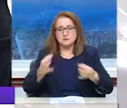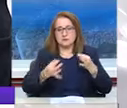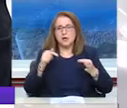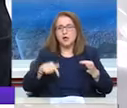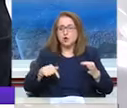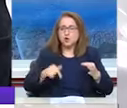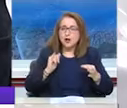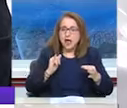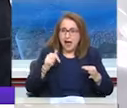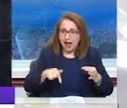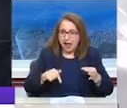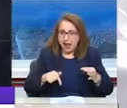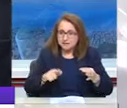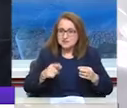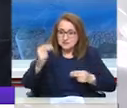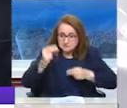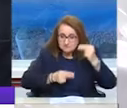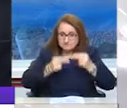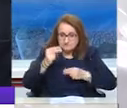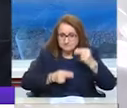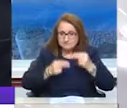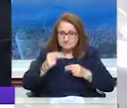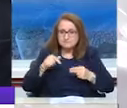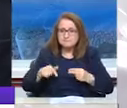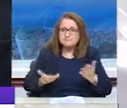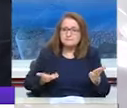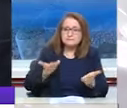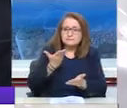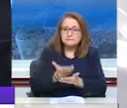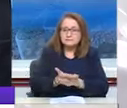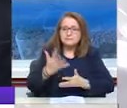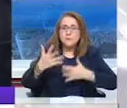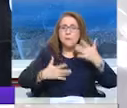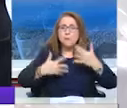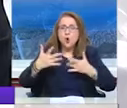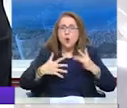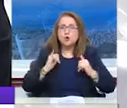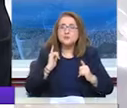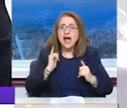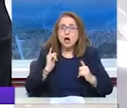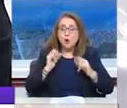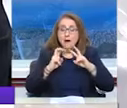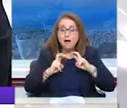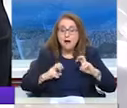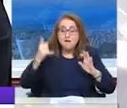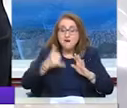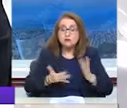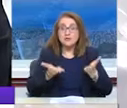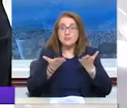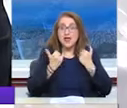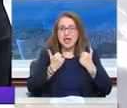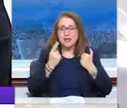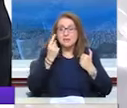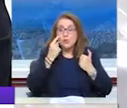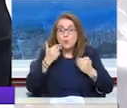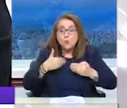ισχύει. Εξού και ο συμπληρωματικός προϋπολογισμός που καταθέτουμε δεν είναι αναλυτικός, αυτό θα είναι η επόμενη φάση.